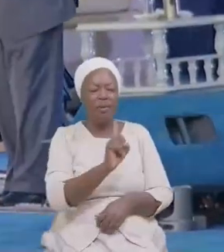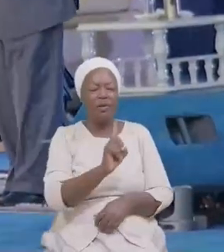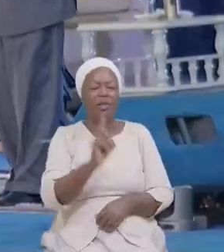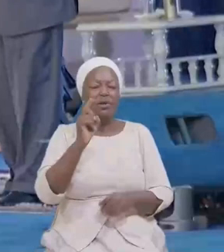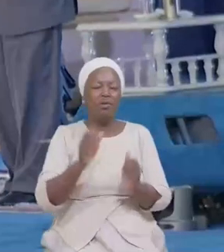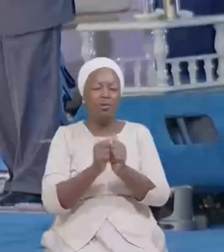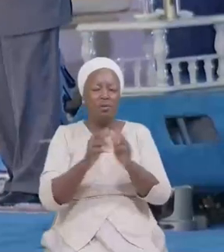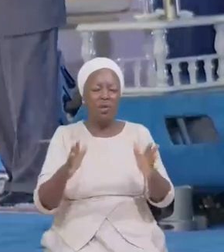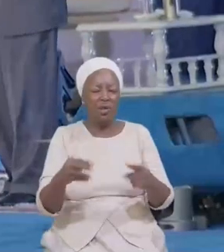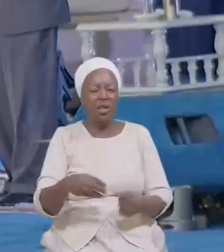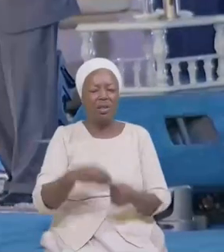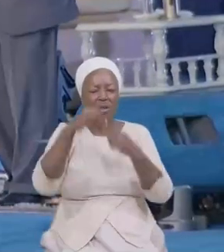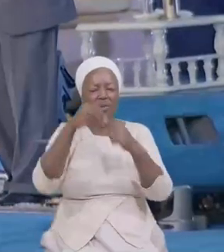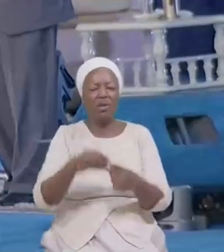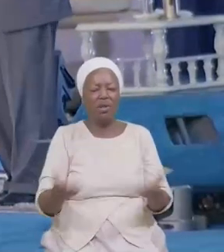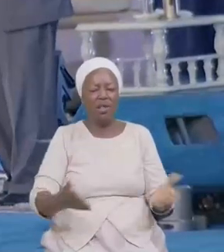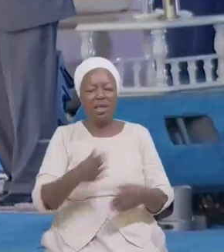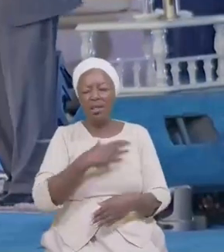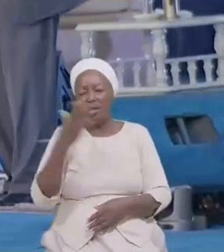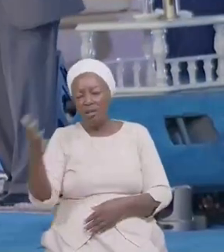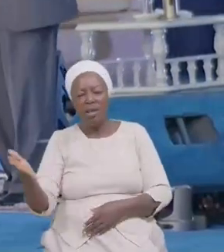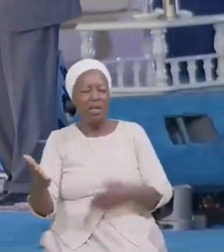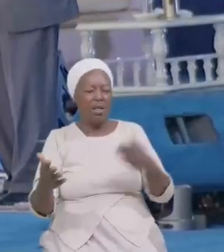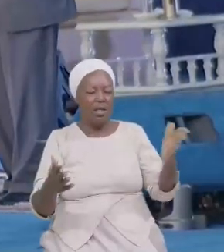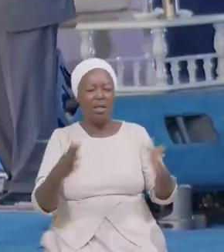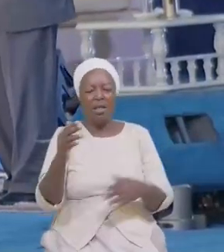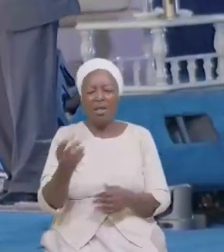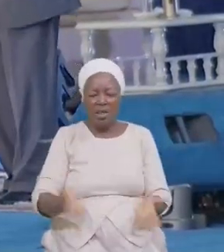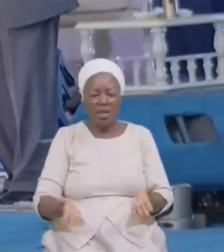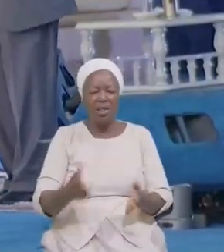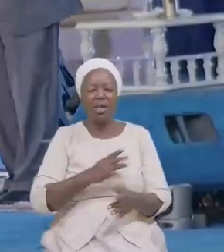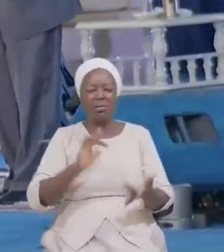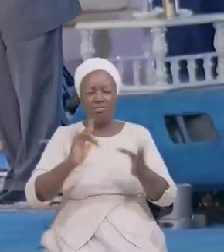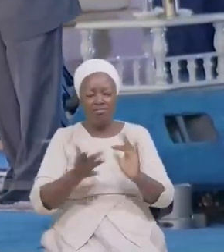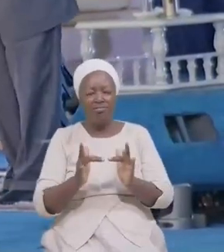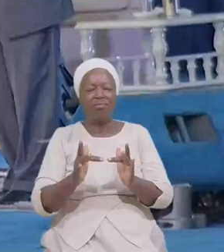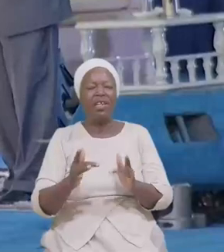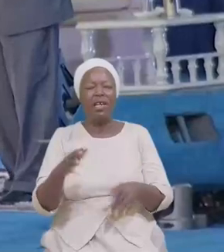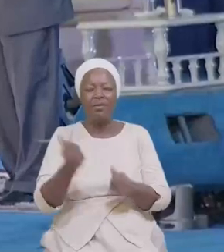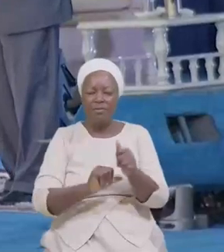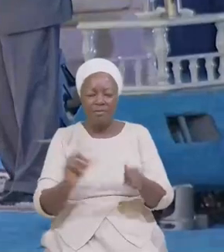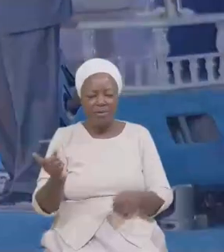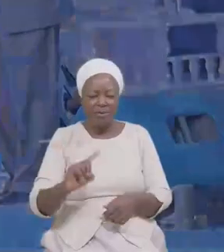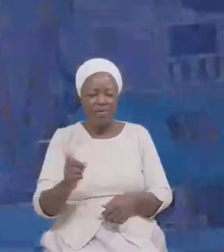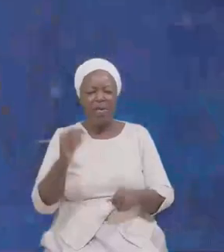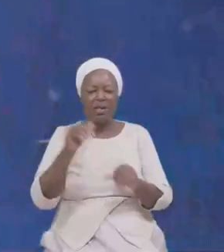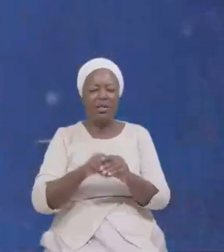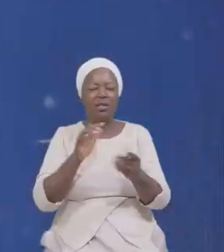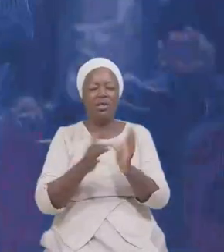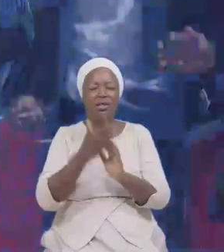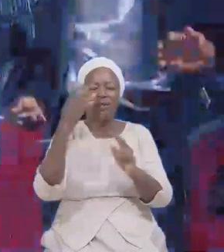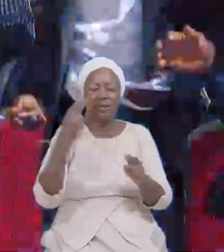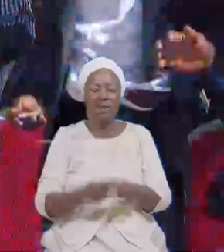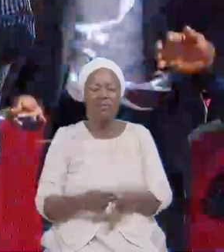sans exception, ici, là-bas, au lieu principal et en ligne, partout au nom de